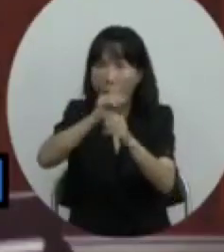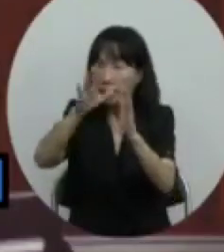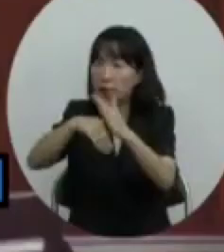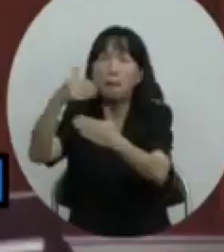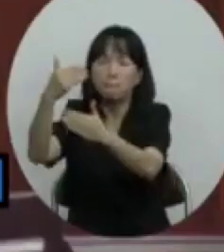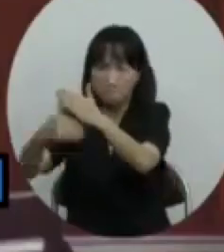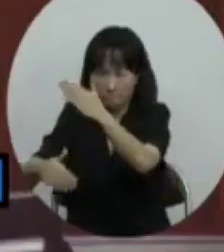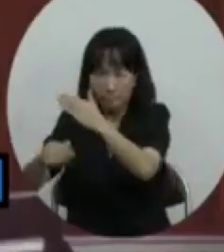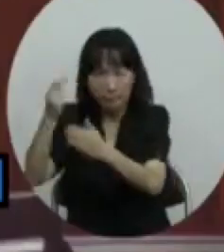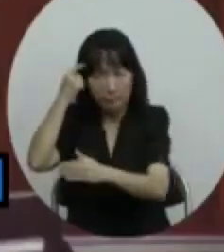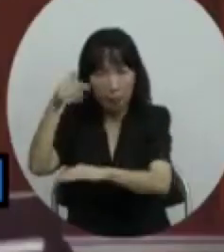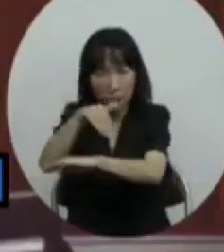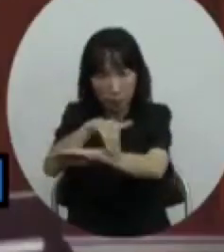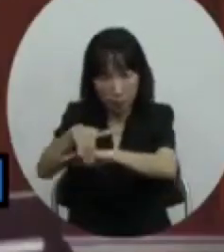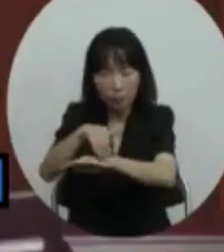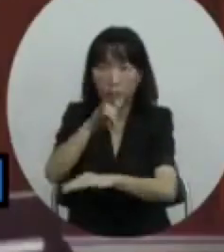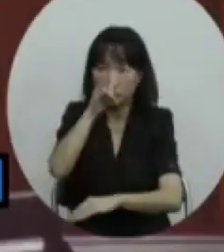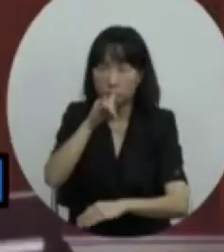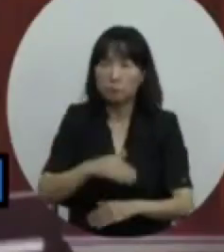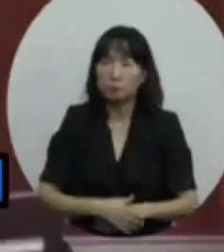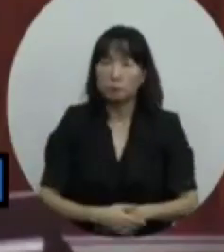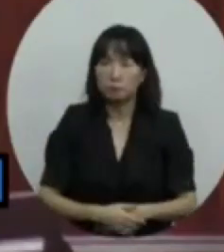하였습니다.